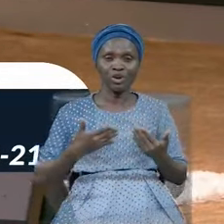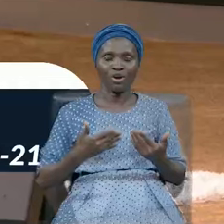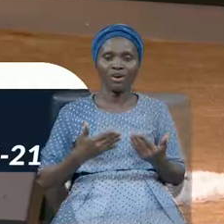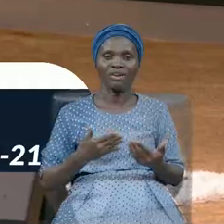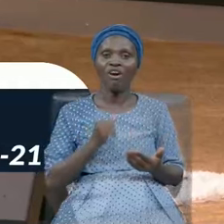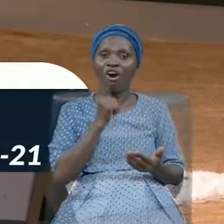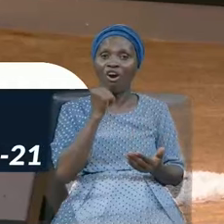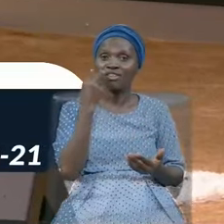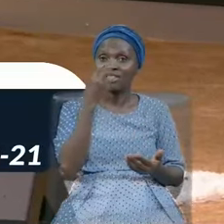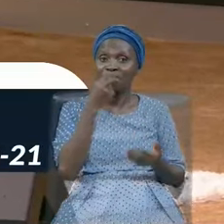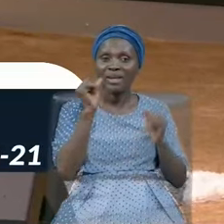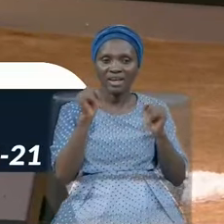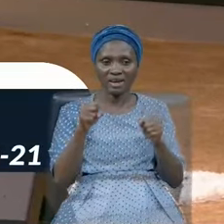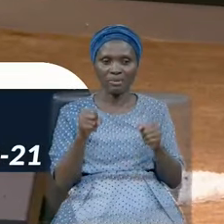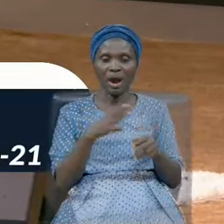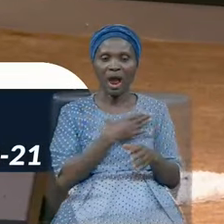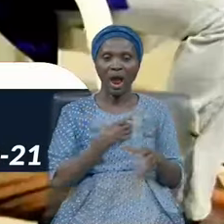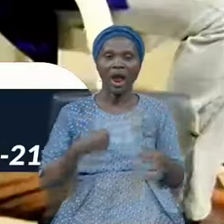glorieuse.